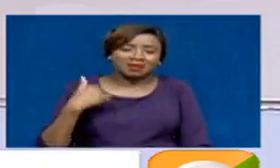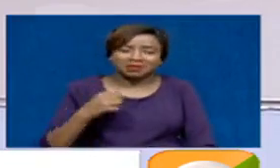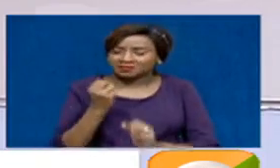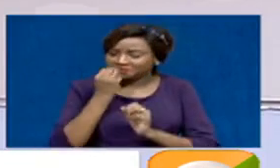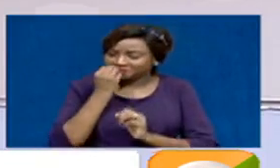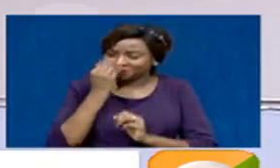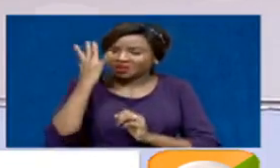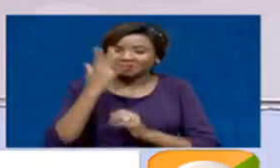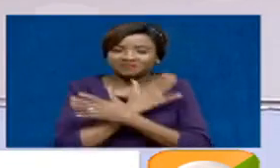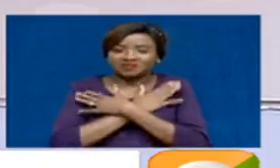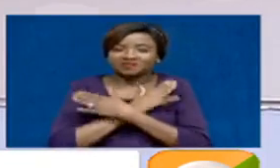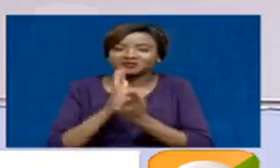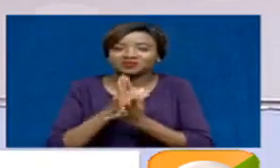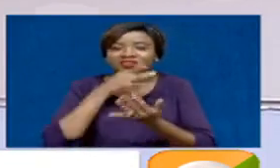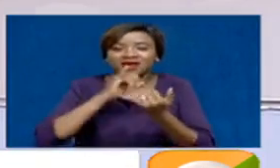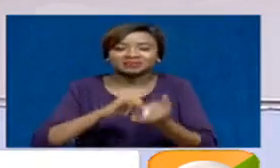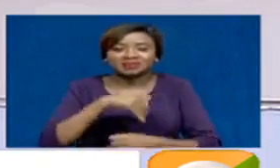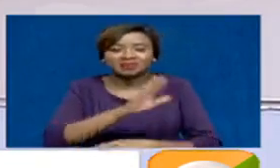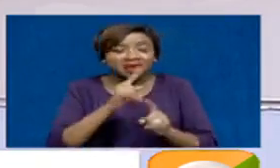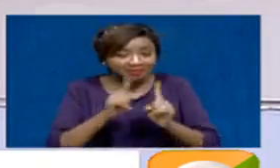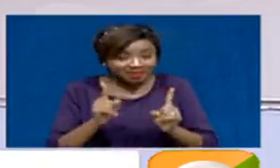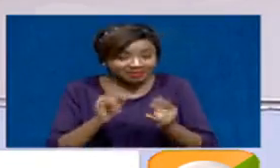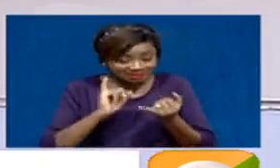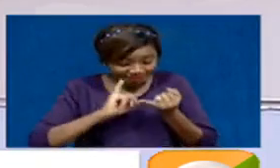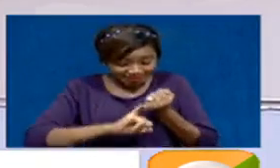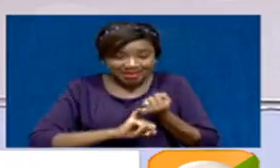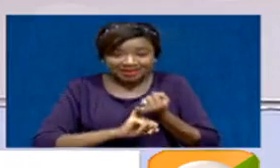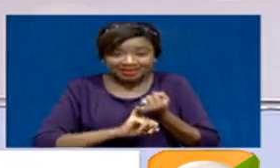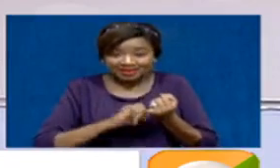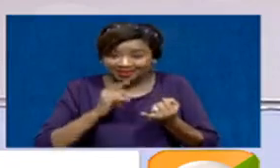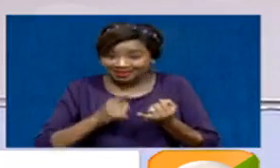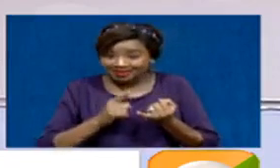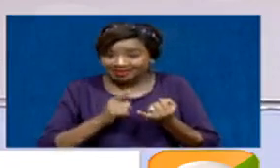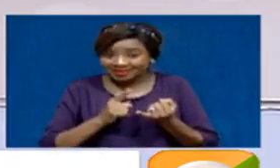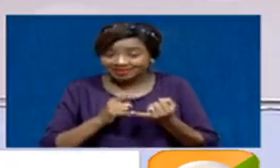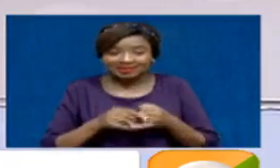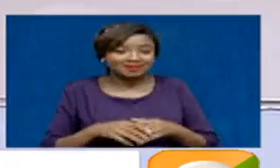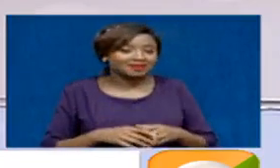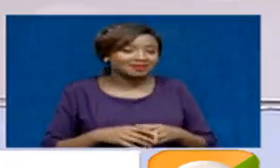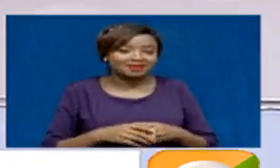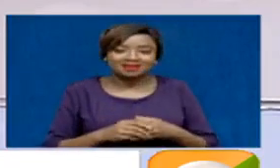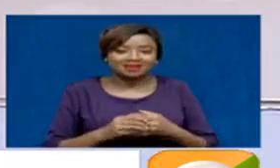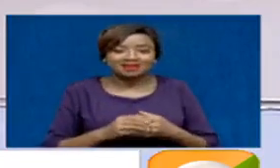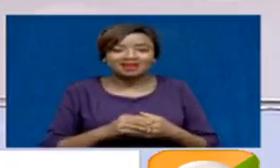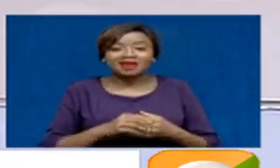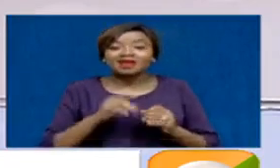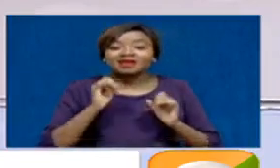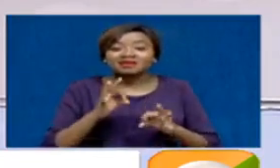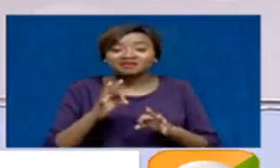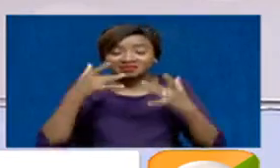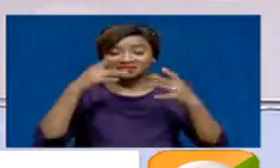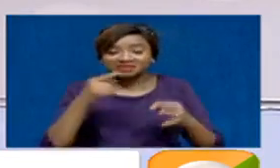wakubwa wa marehemu. Lakini ndoa ni ndoano. Eti amenikataa wenda jiua. Ukifa wenda peke